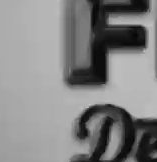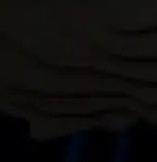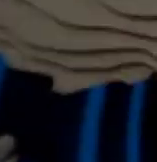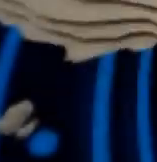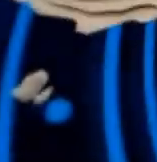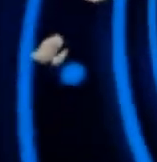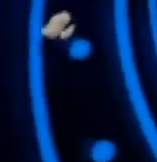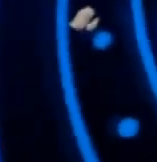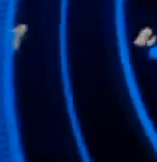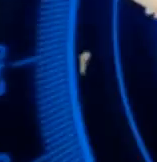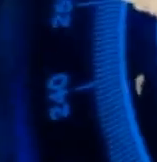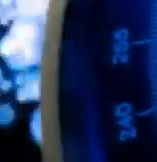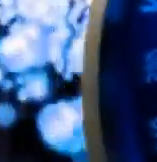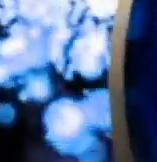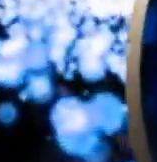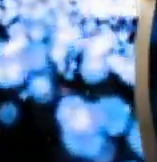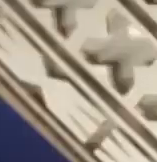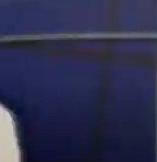की धड़कन.